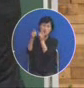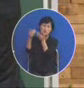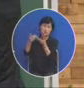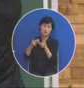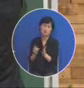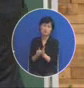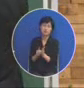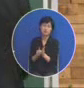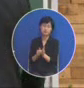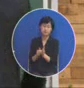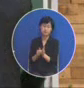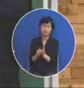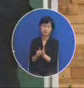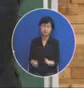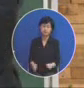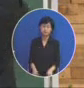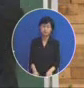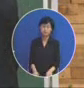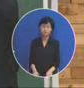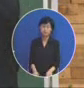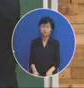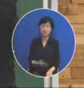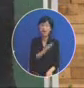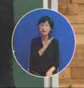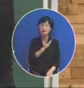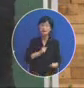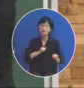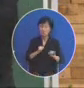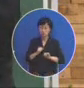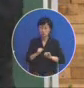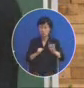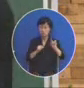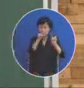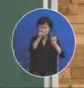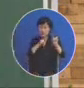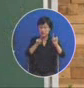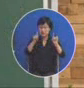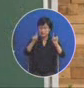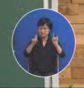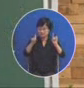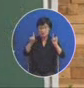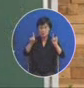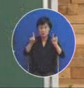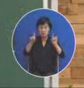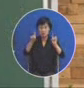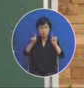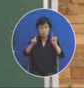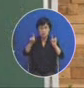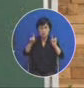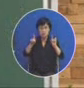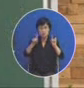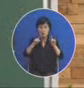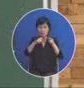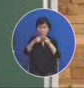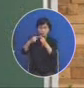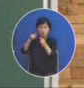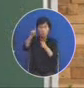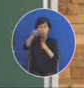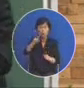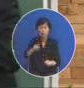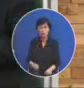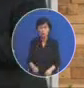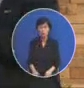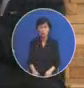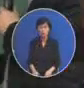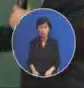그래서 사도행전 1장 11절에도요. 똑같은 경이 나왔어요. And there's another. He said the